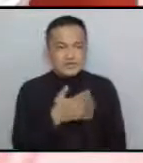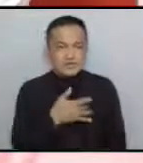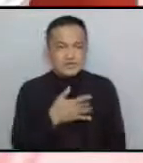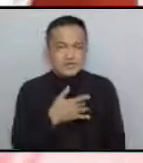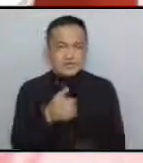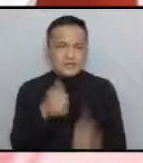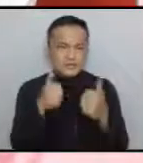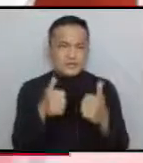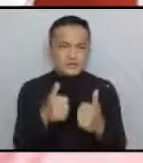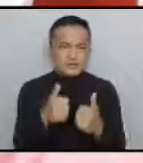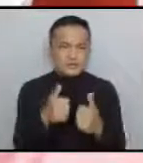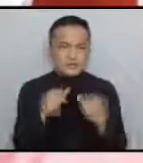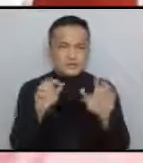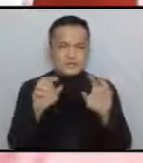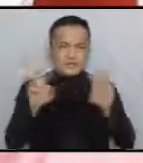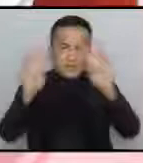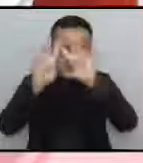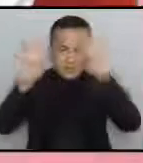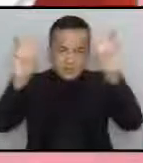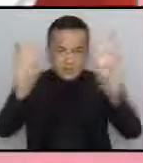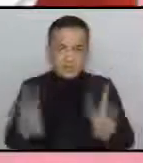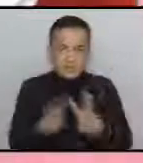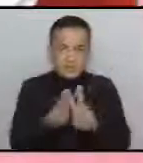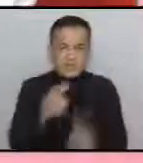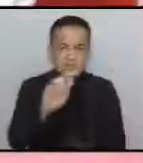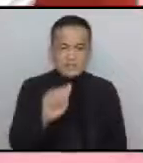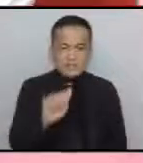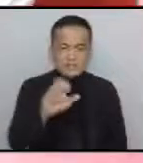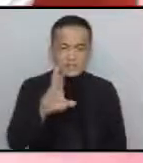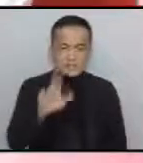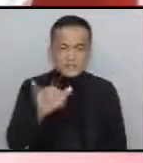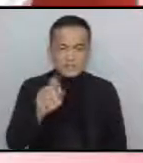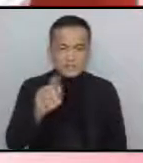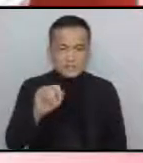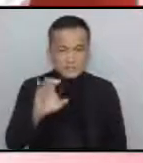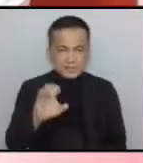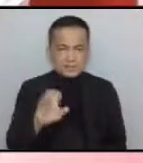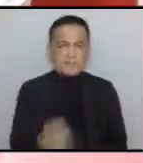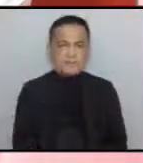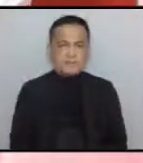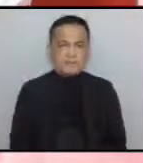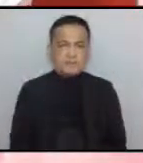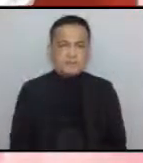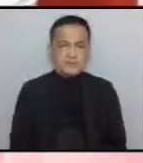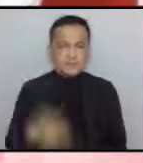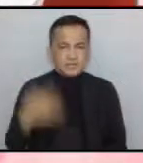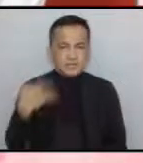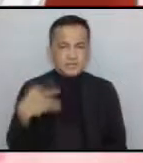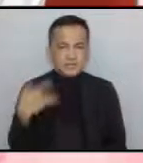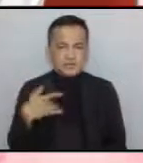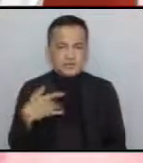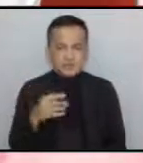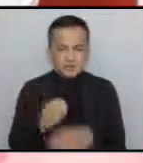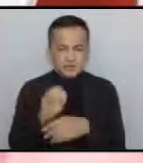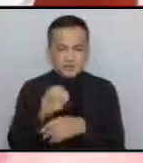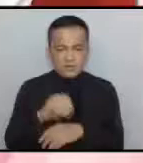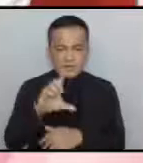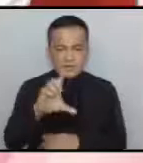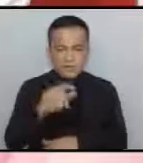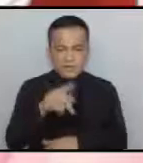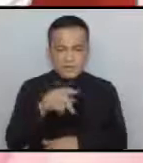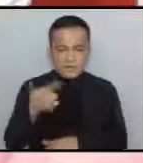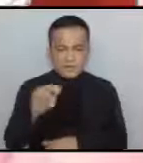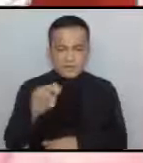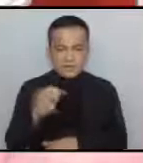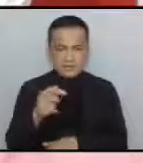mo. Aha. So acrylic sila. So ang style ko kasi is overlapping. Kaya kung makikita niyo meron siyang mga shadow